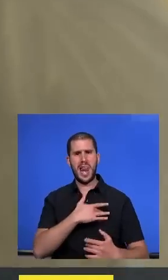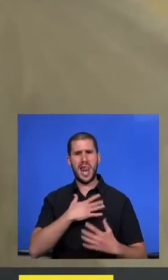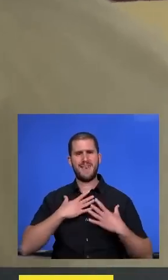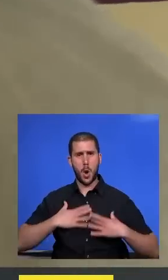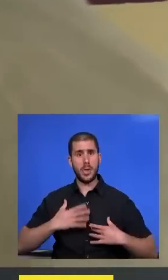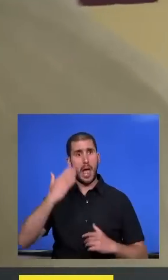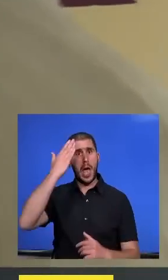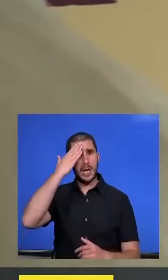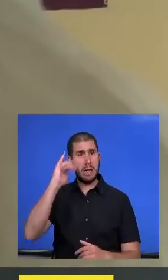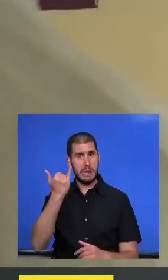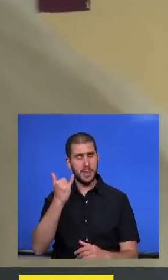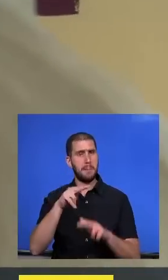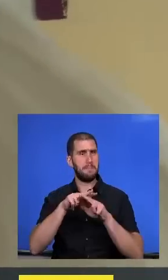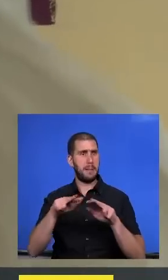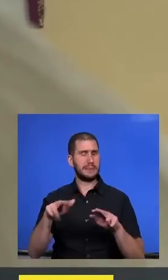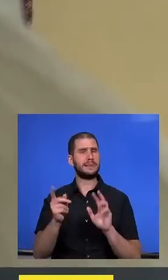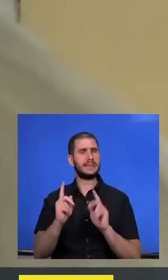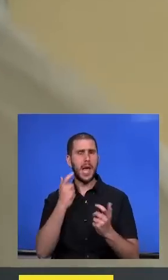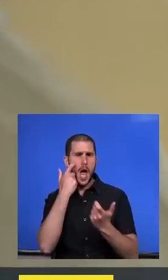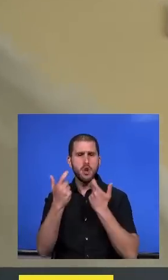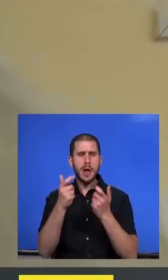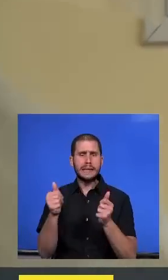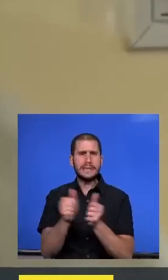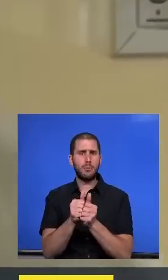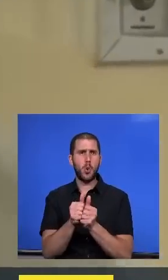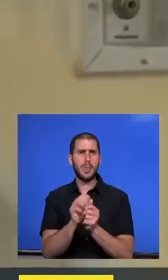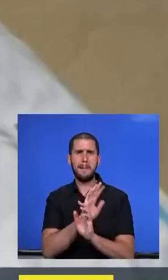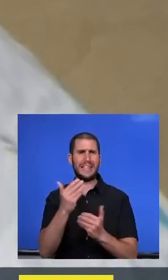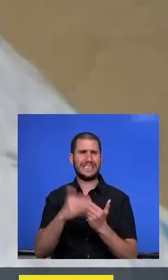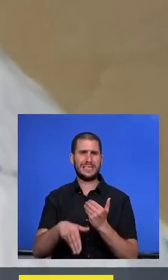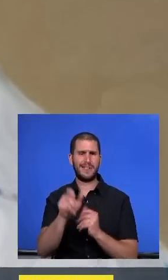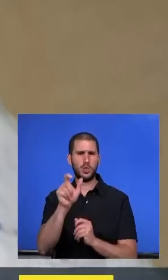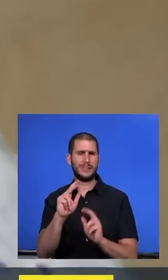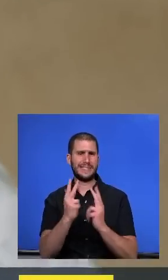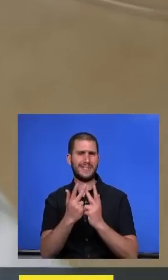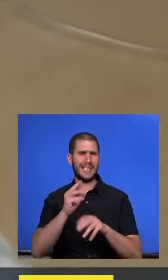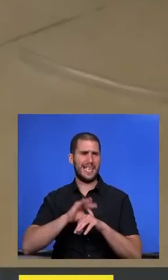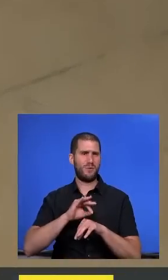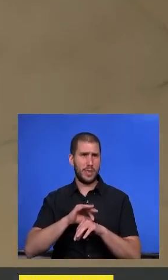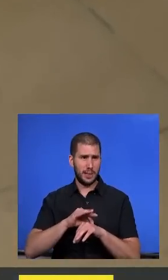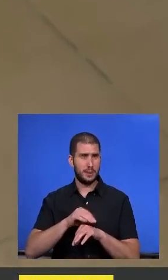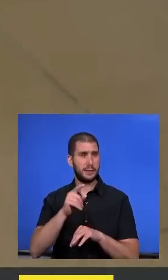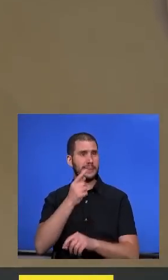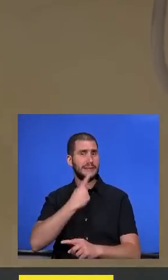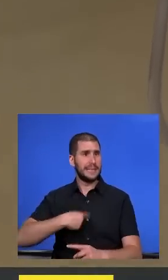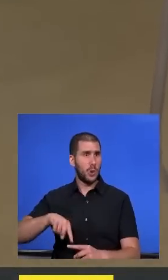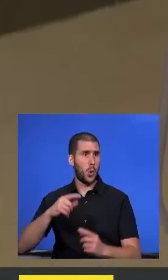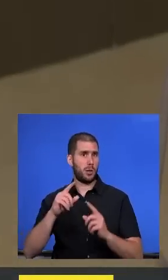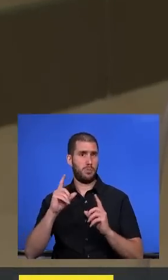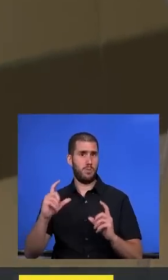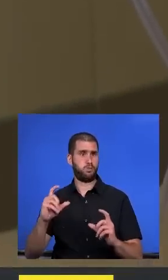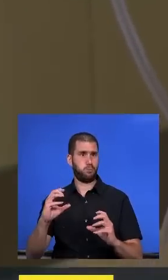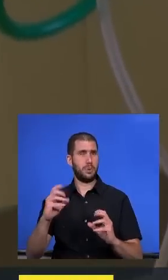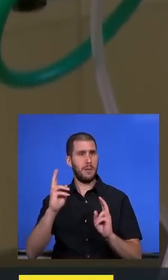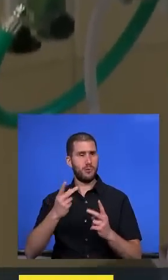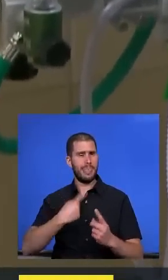בהכרה. במצב כזה נדרשת השגחה צמודה ובלתי פוסקת של איש צוות רפואי. זה צינורות די גדולים שמאפשרים